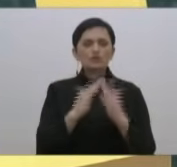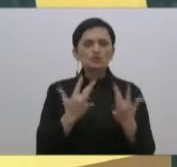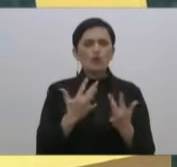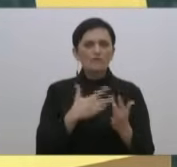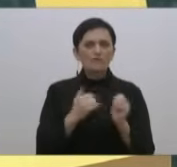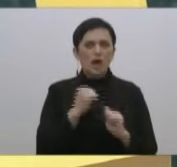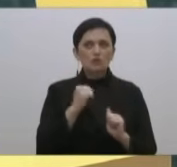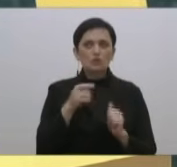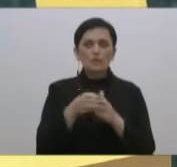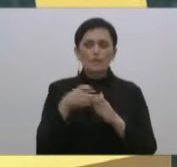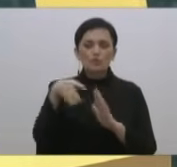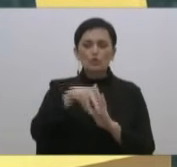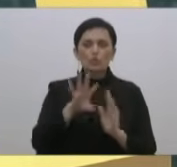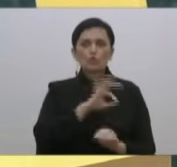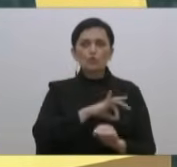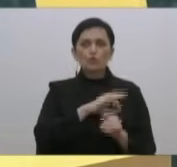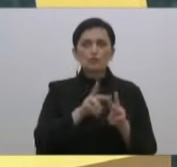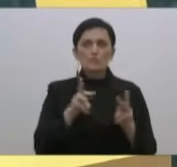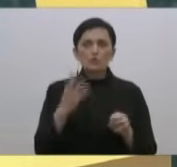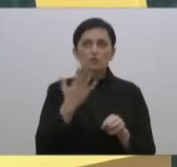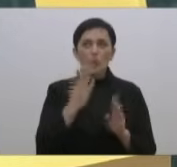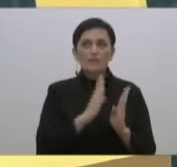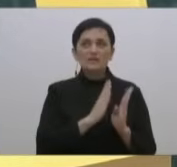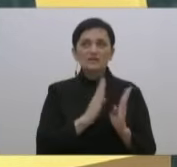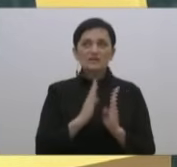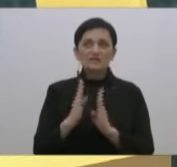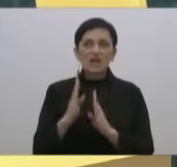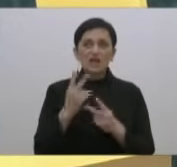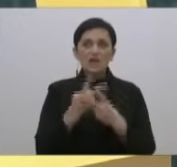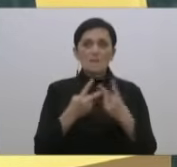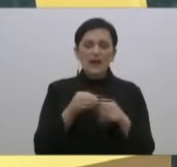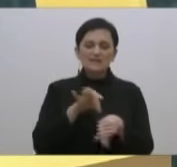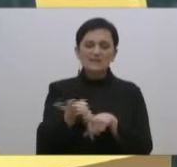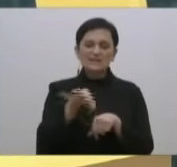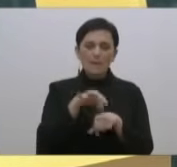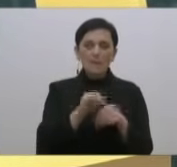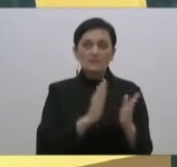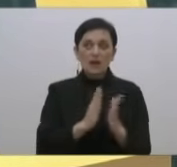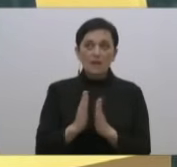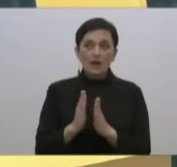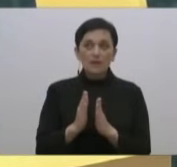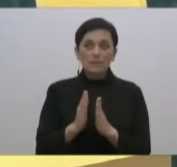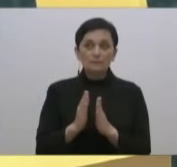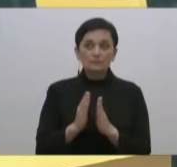კატეგორიულად. Ამ გუნდში არ არის იუსტიციის მინისტრი, რომელიც წესრიგს პატიმართა წამებით ამყარებს.